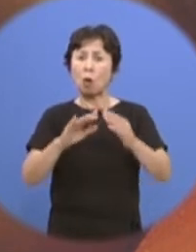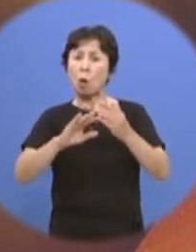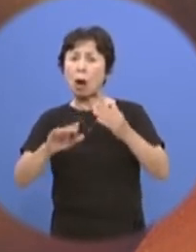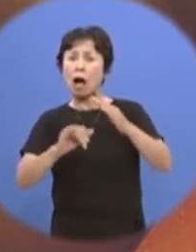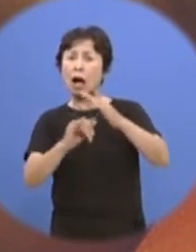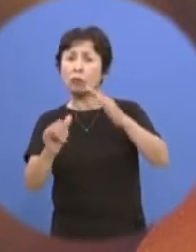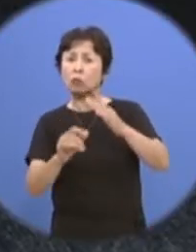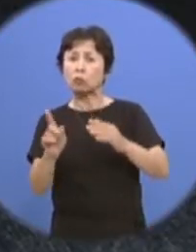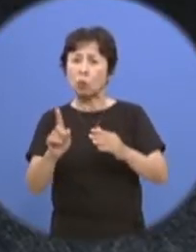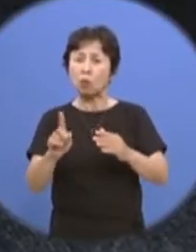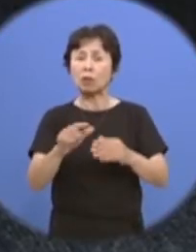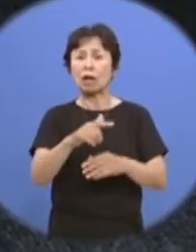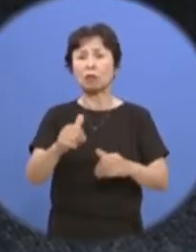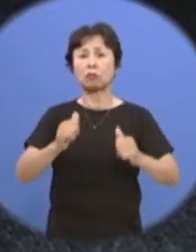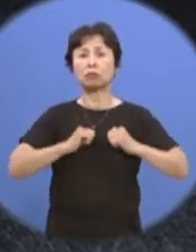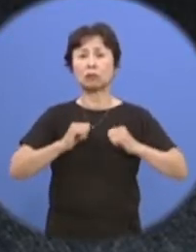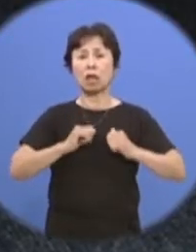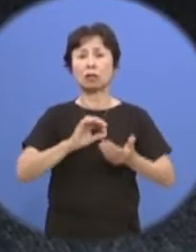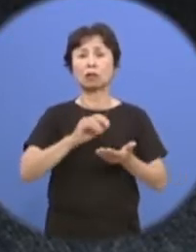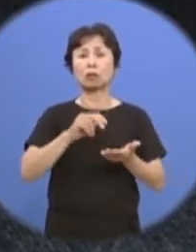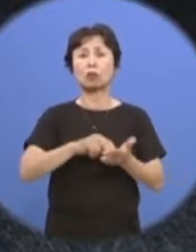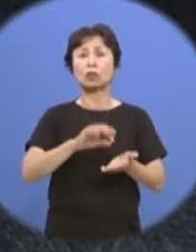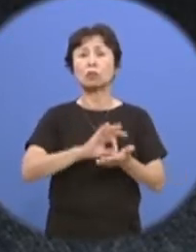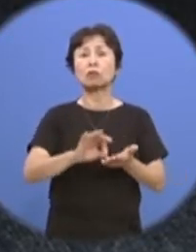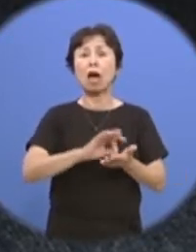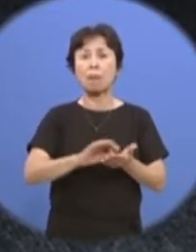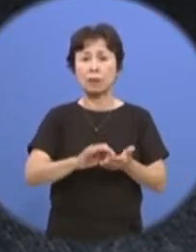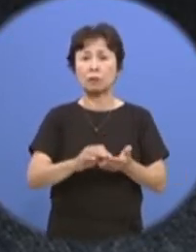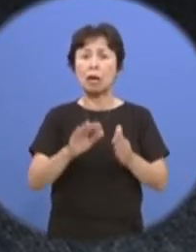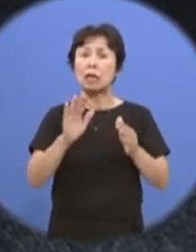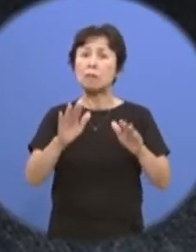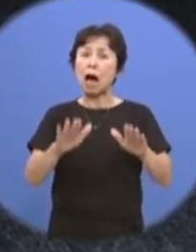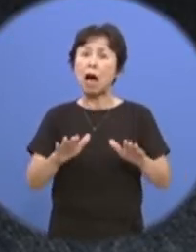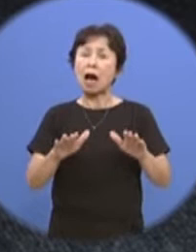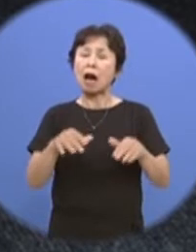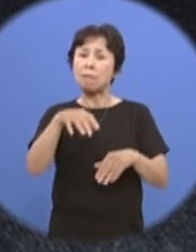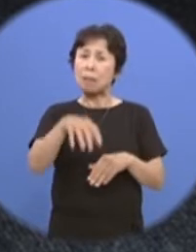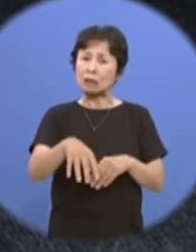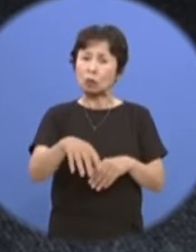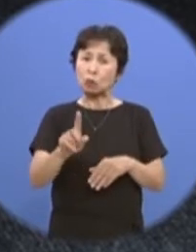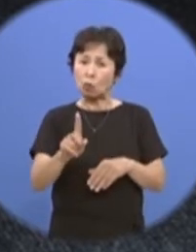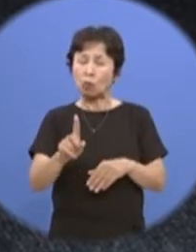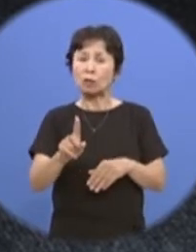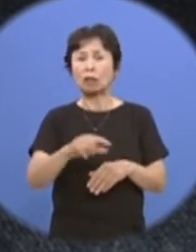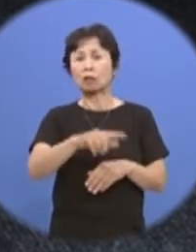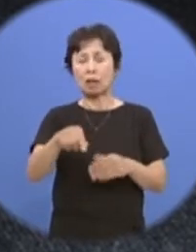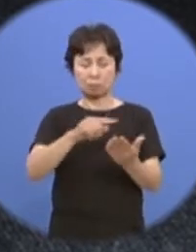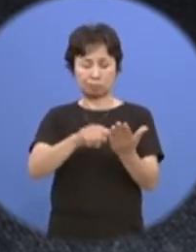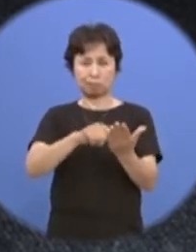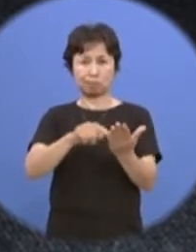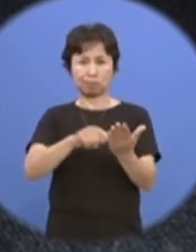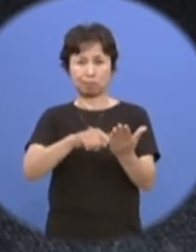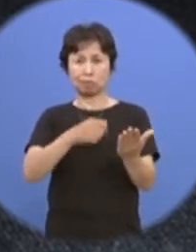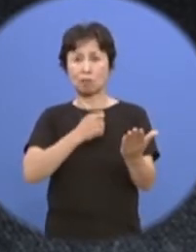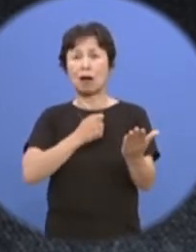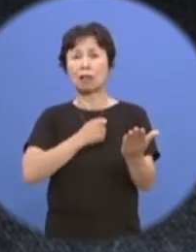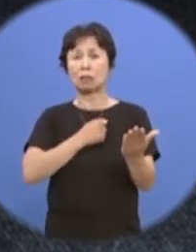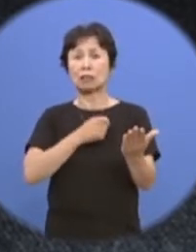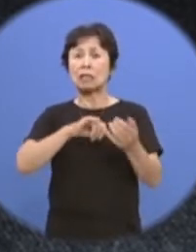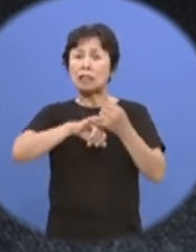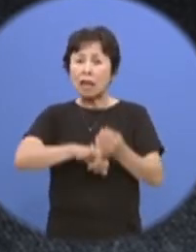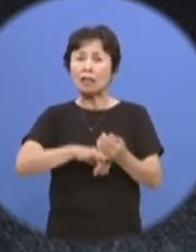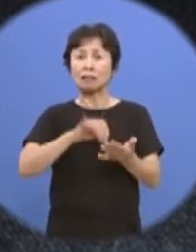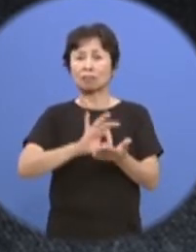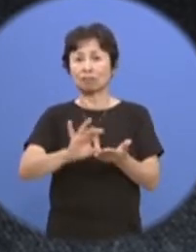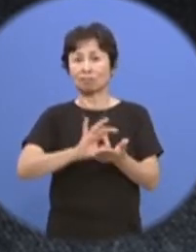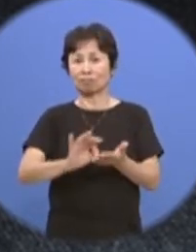訓練にも使えますし、それから今の位置感がどこにあるかなんてのも全部わかるわけですね、これをぜひ利用してもらいたい